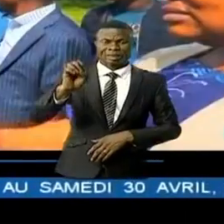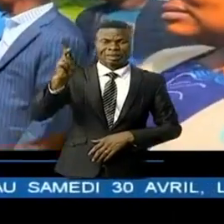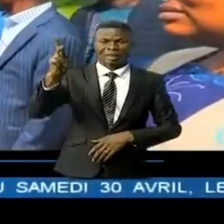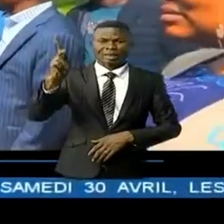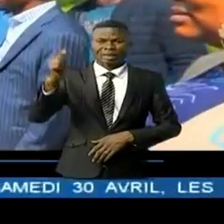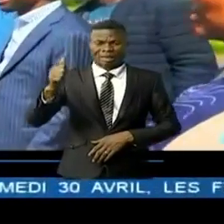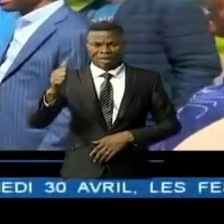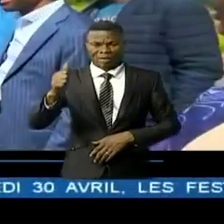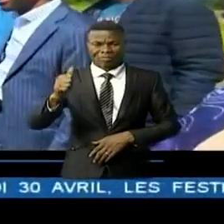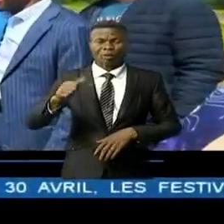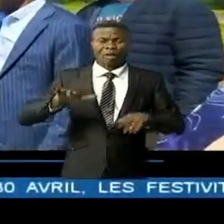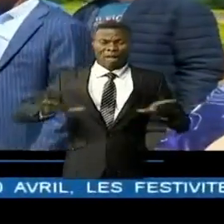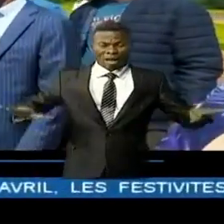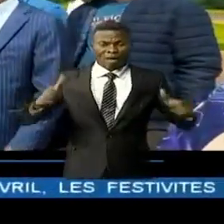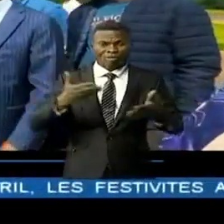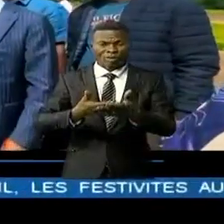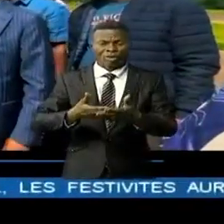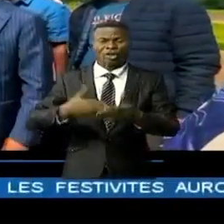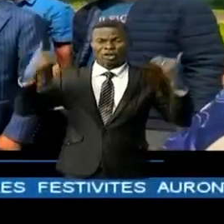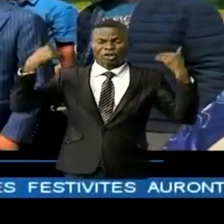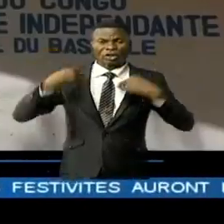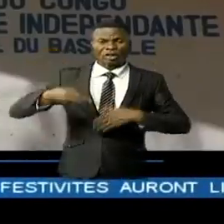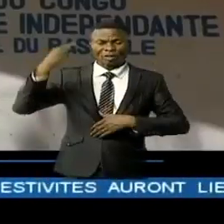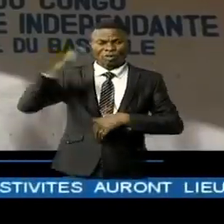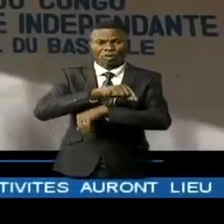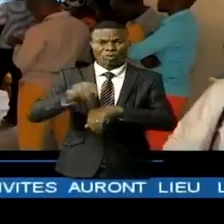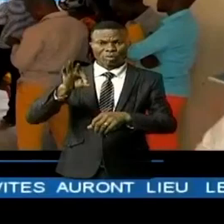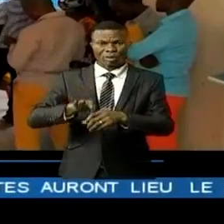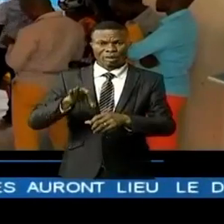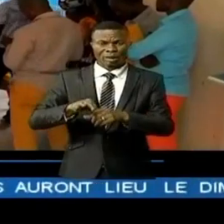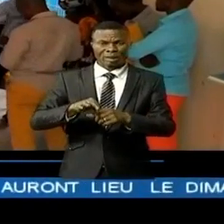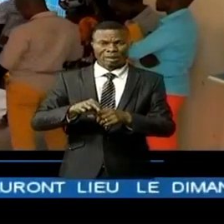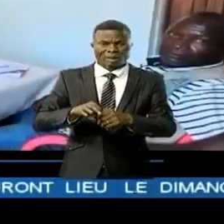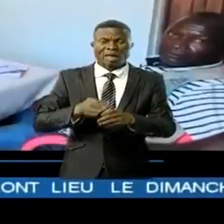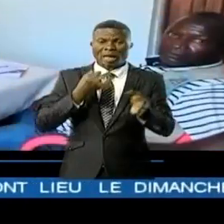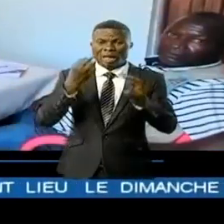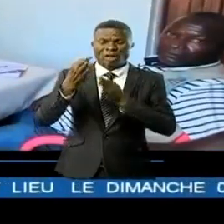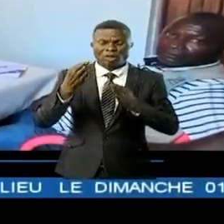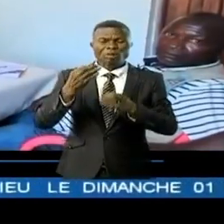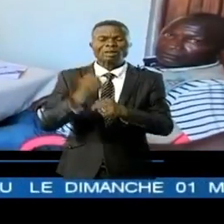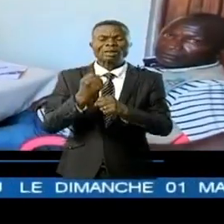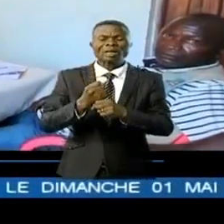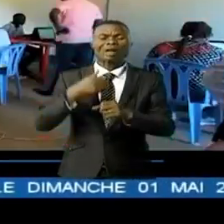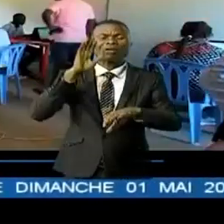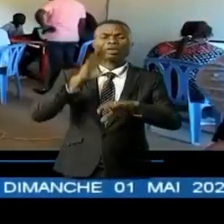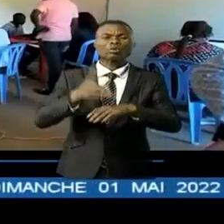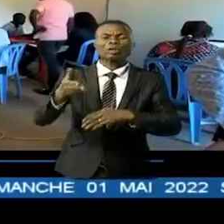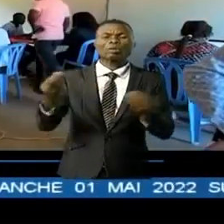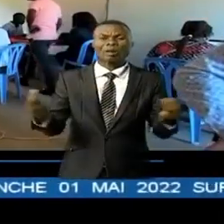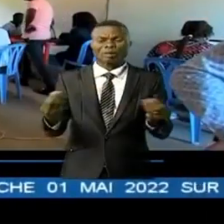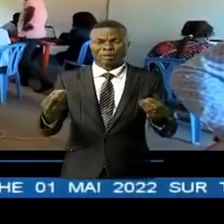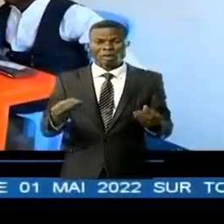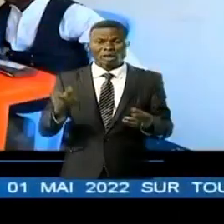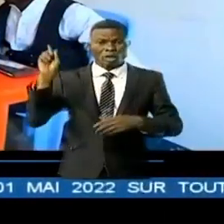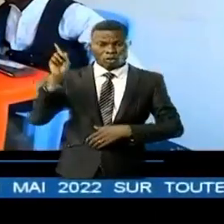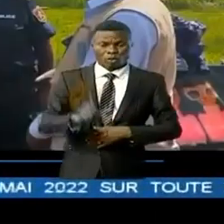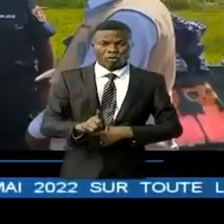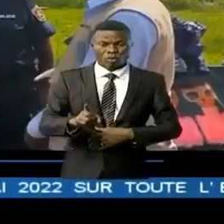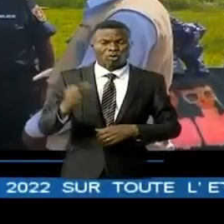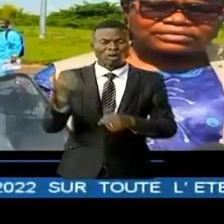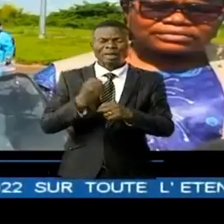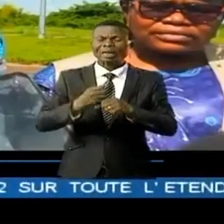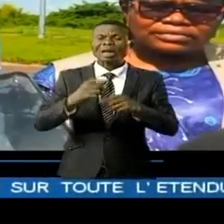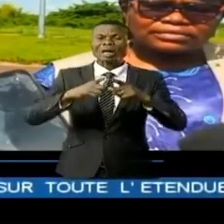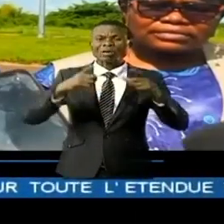ce haut cadre et membre de la plénière de la CENI a circonscrit l'objet de sa mission à Bouta. Il s'agit de la grande opération,